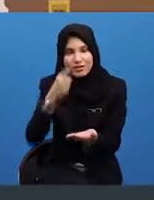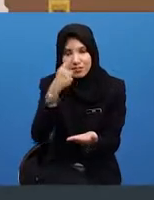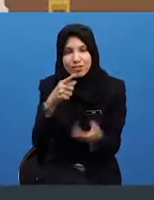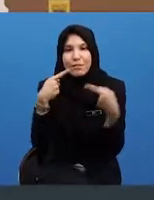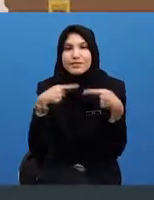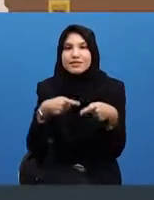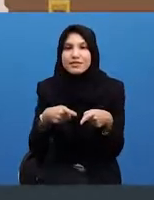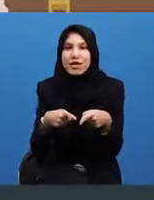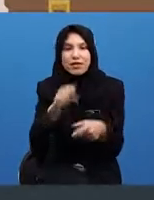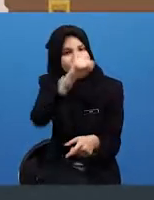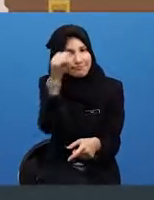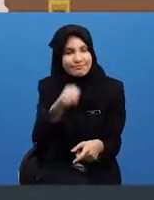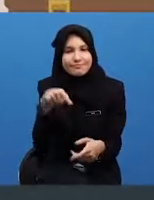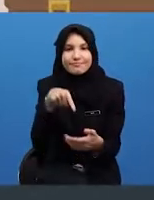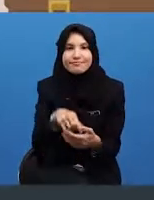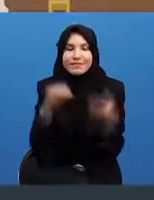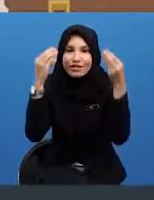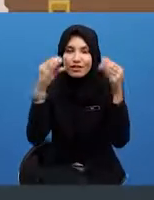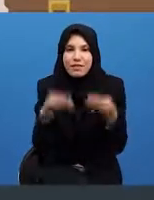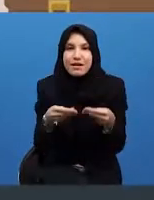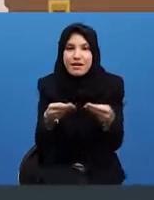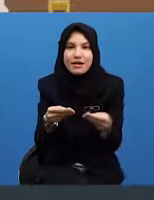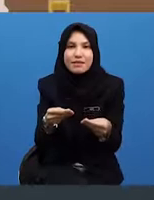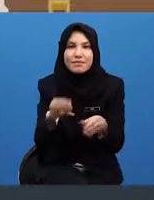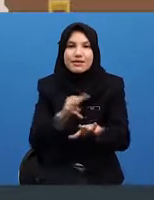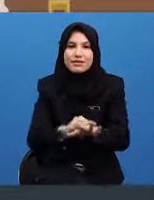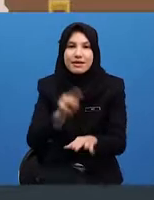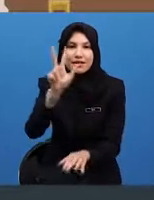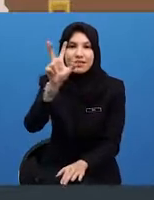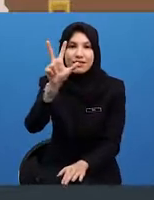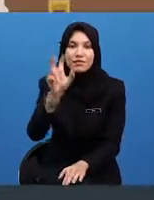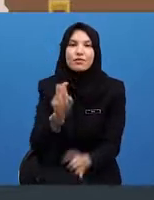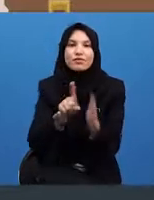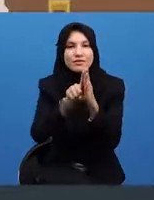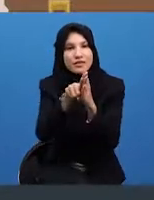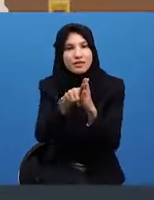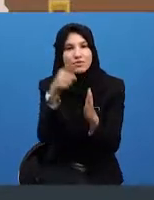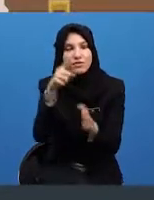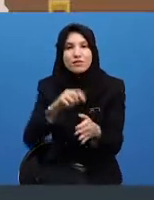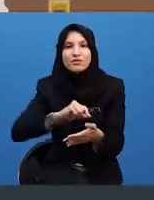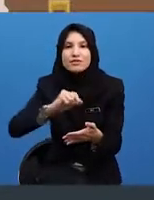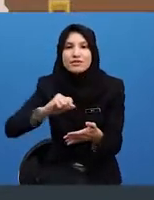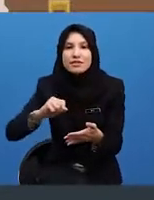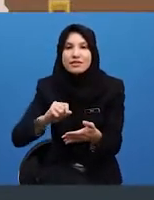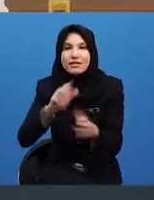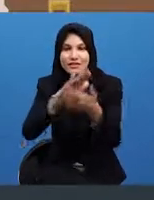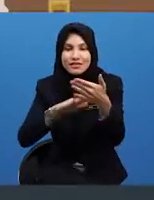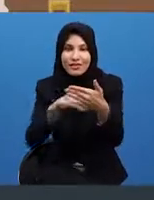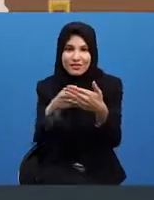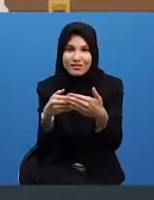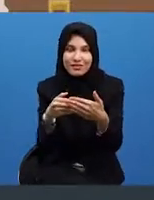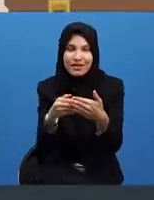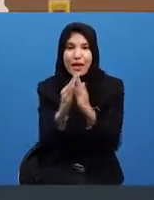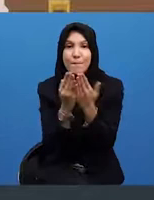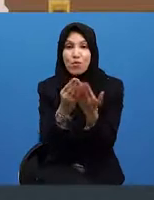menjawab soalan ini. Cikgu berikan masa 30 saat untuk kamu catatkan jadual anda dalam